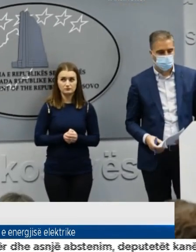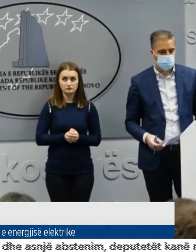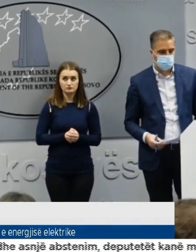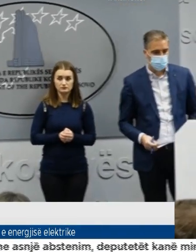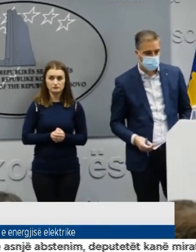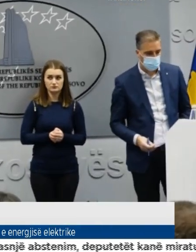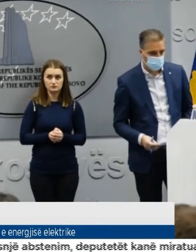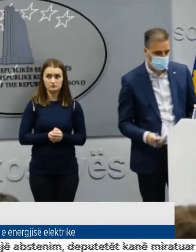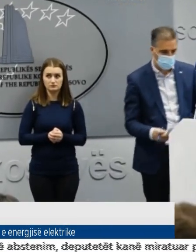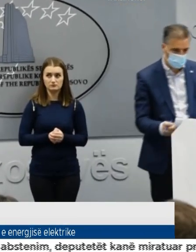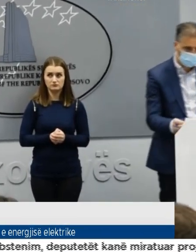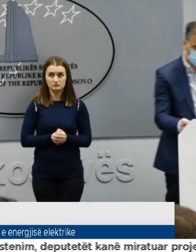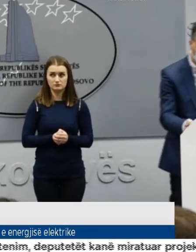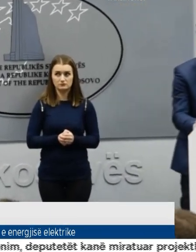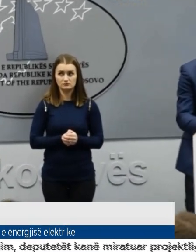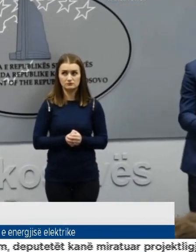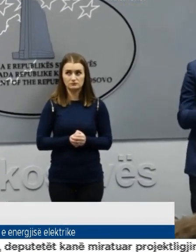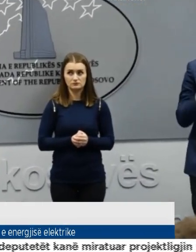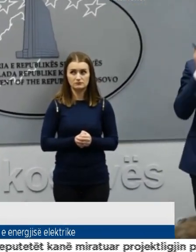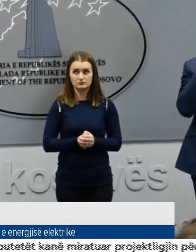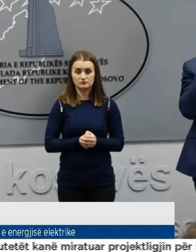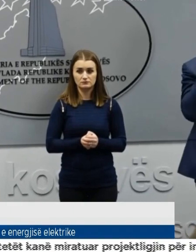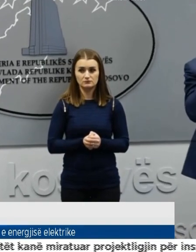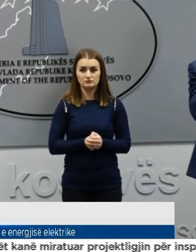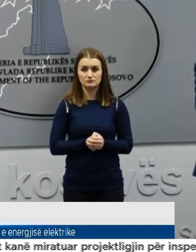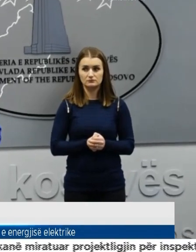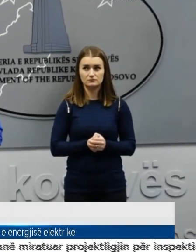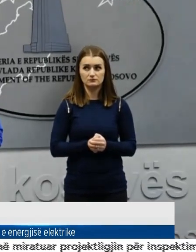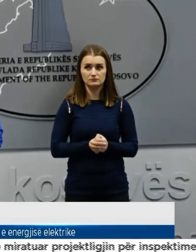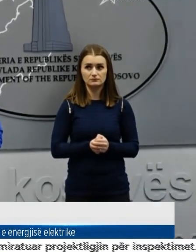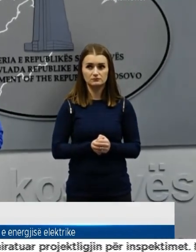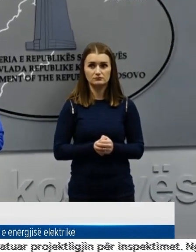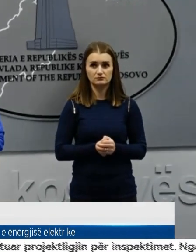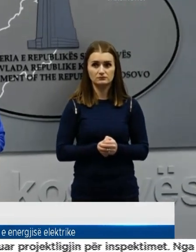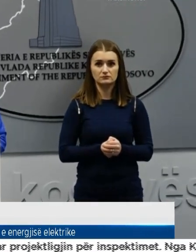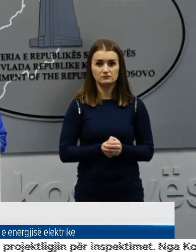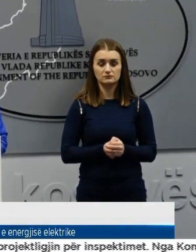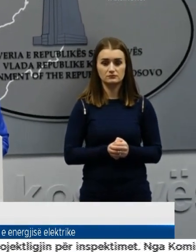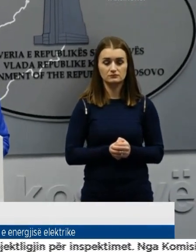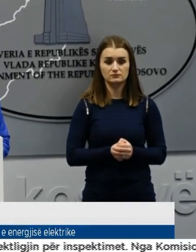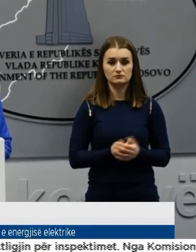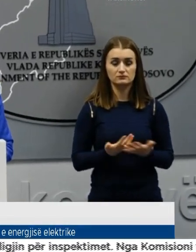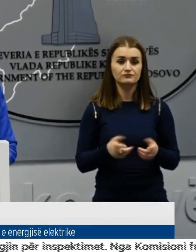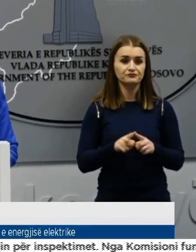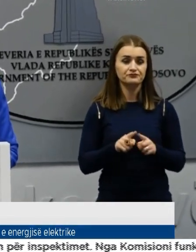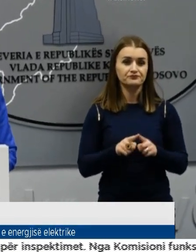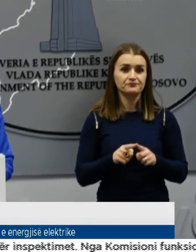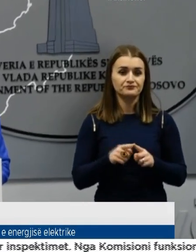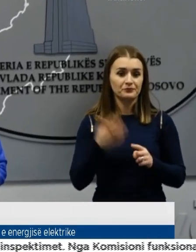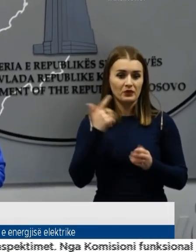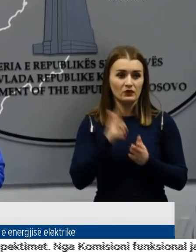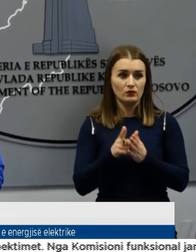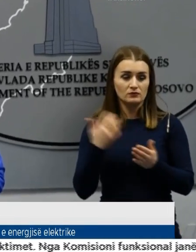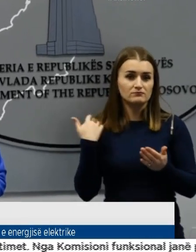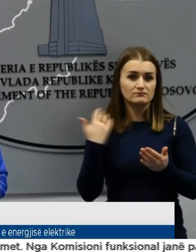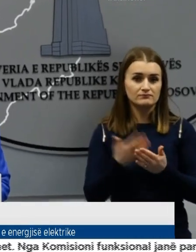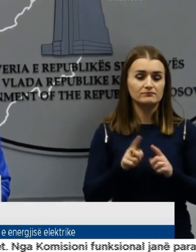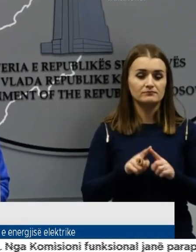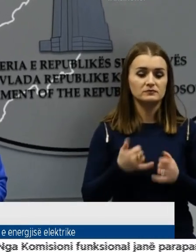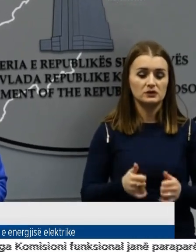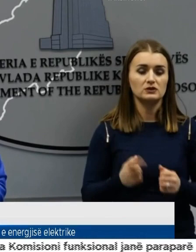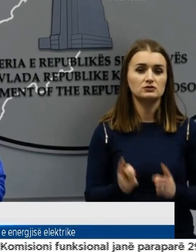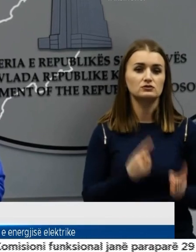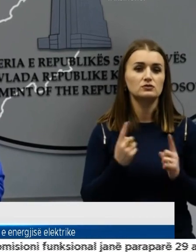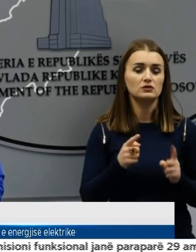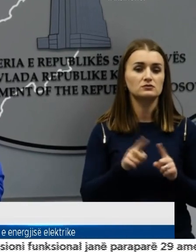Falënderit shumë për pyetjet, Fatjon. Ne gjatë gjithë kohës, duke qenë se situata po ndryshon dita e